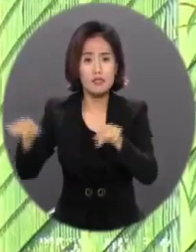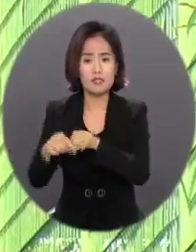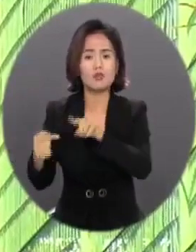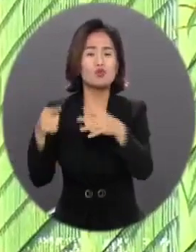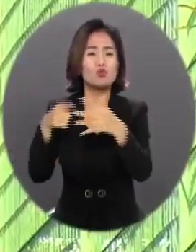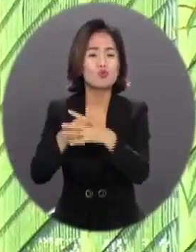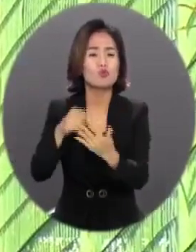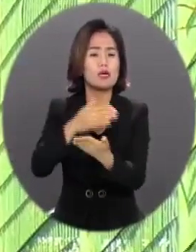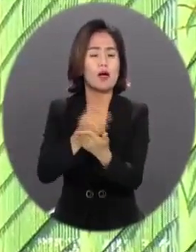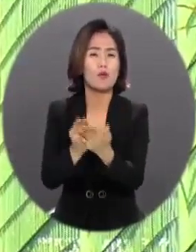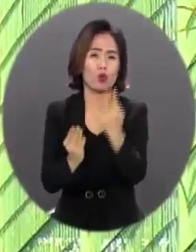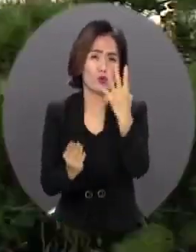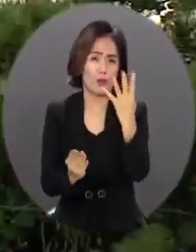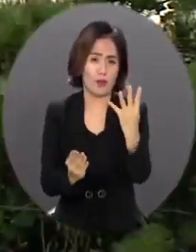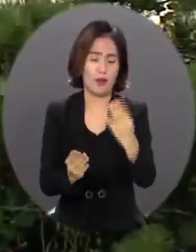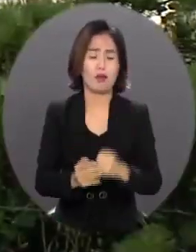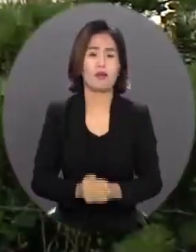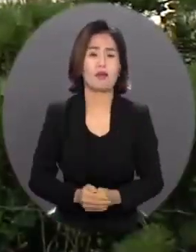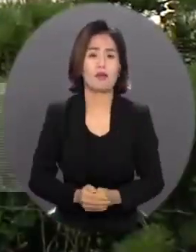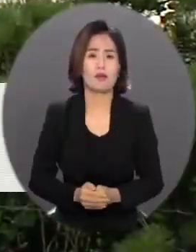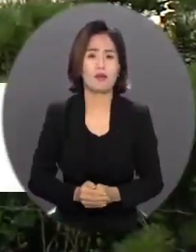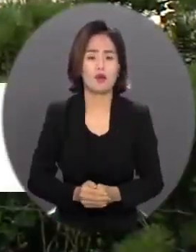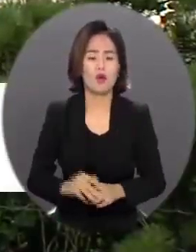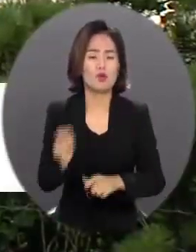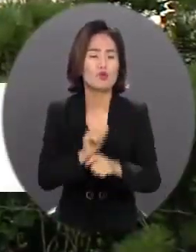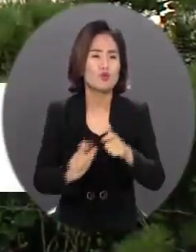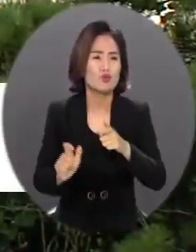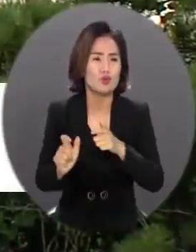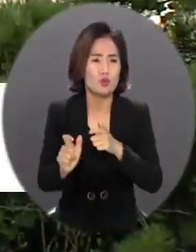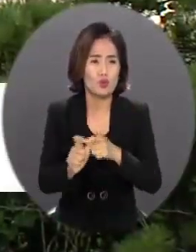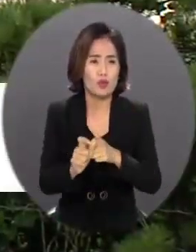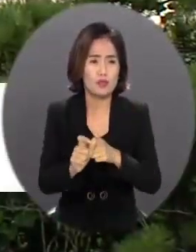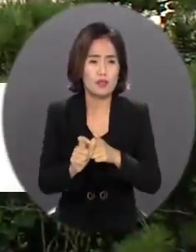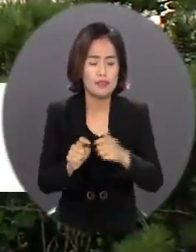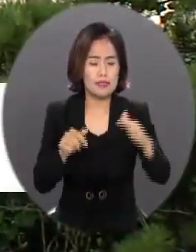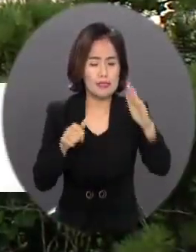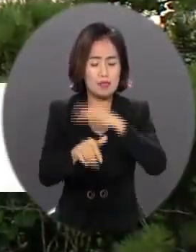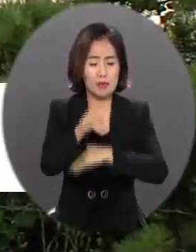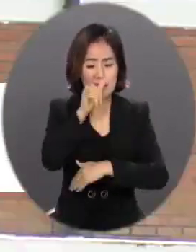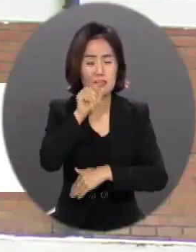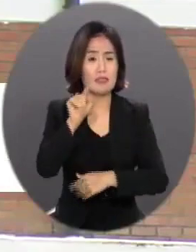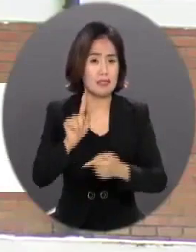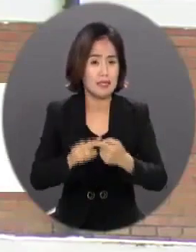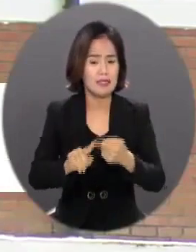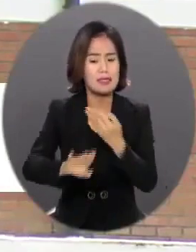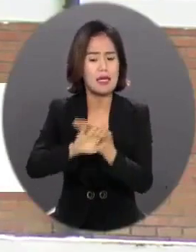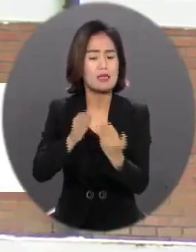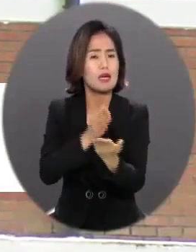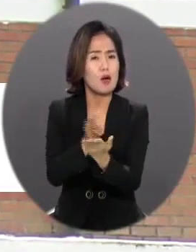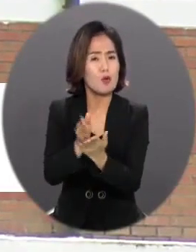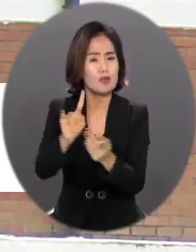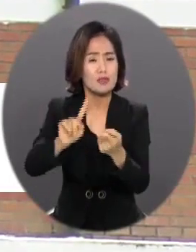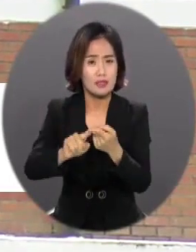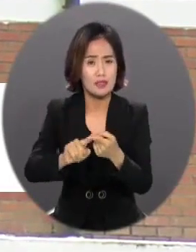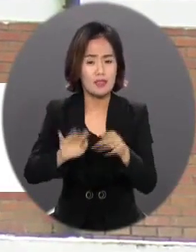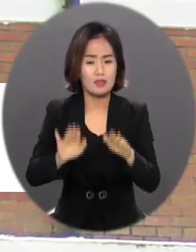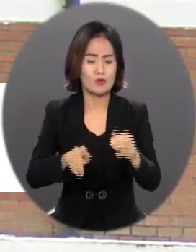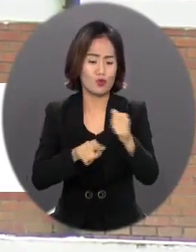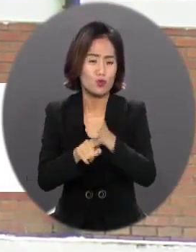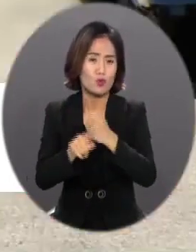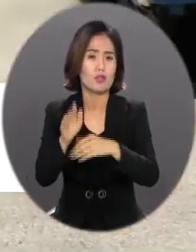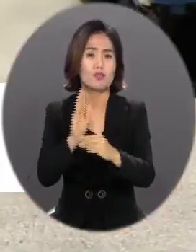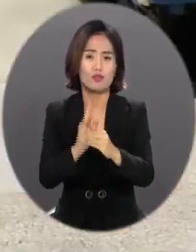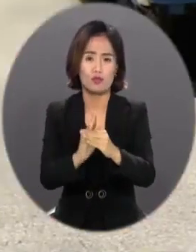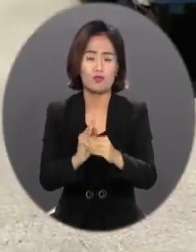현재까지 4개로 파악됩니다. 추가적인 침입이 있었는지 그리고 다른 과목도 있었는지 이 부분은 지금 계속 조사를